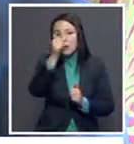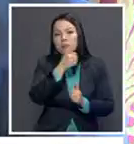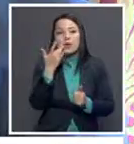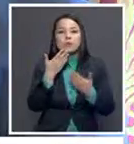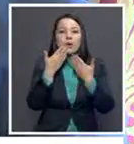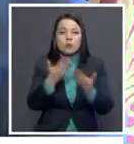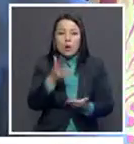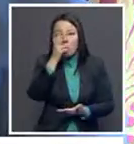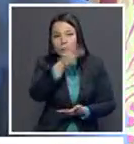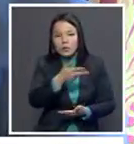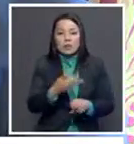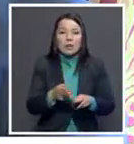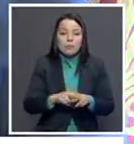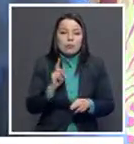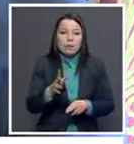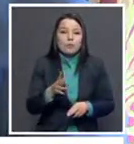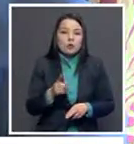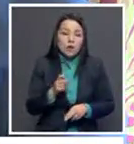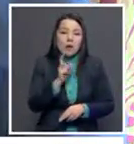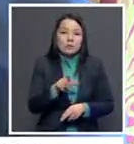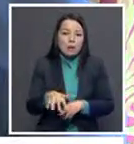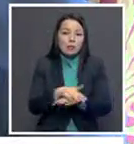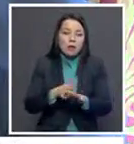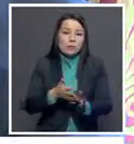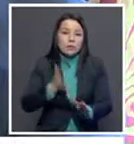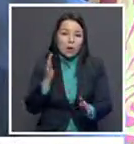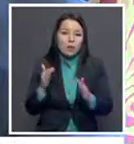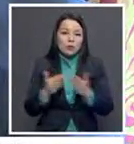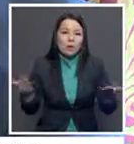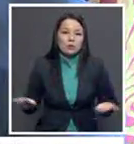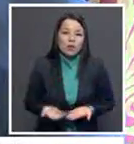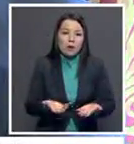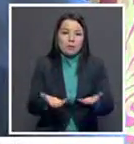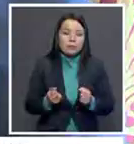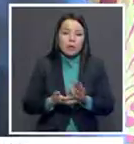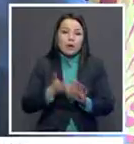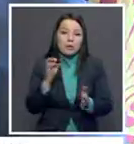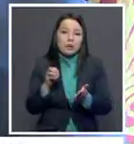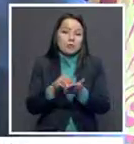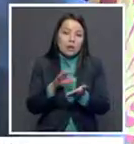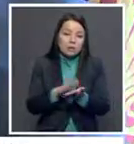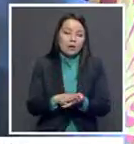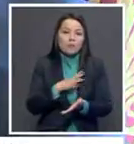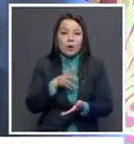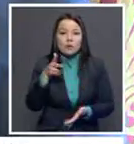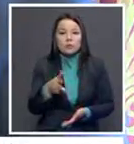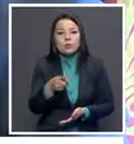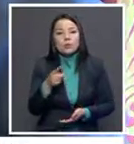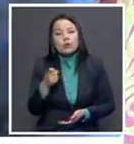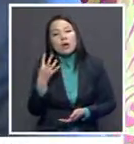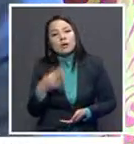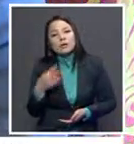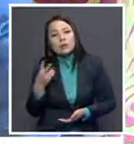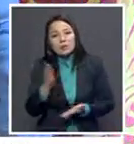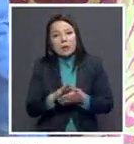3 жылдың ішінде 1141 кезекте тұрған адам баспанаға қол жеткізсе, кезекке жаңадан тіркелгендер саны